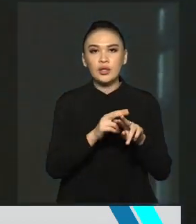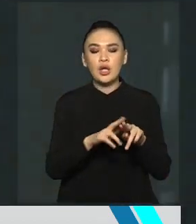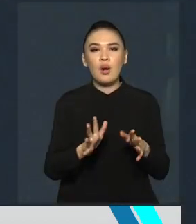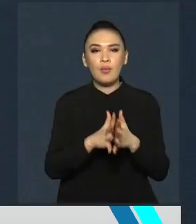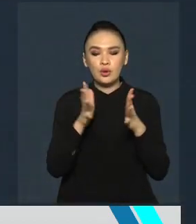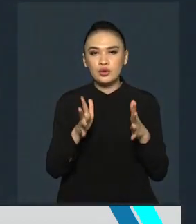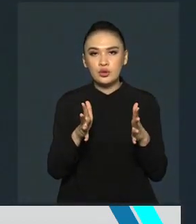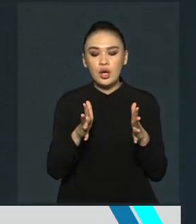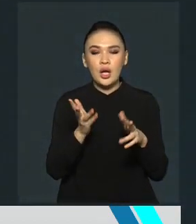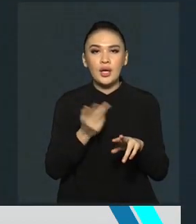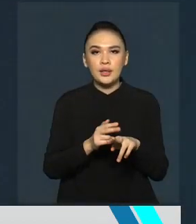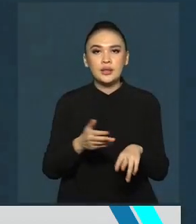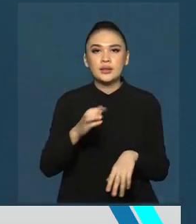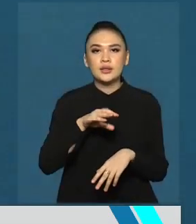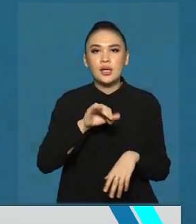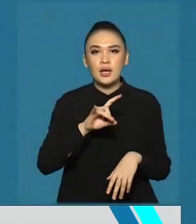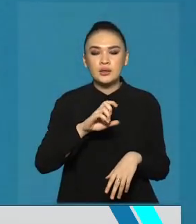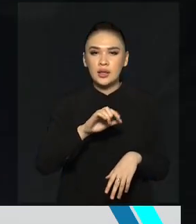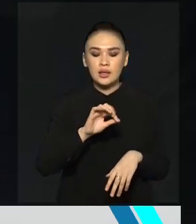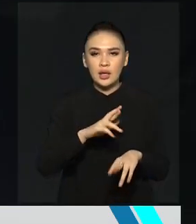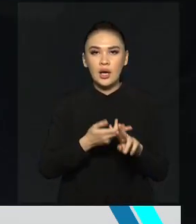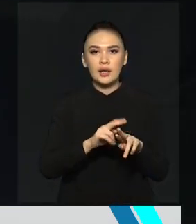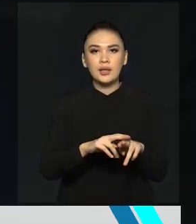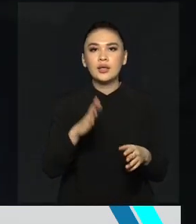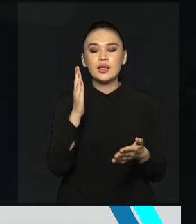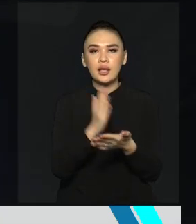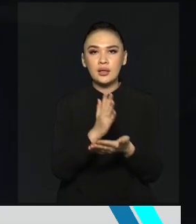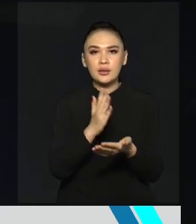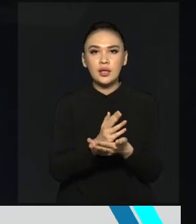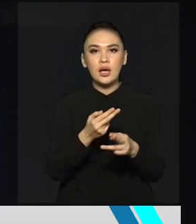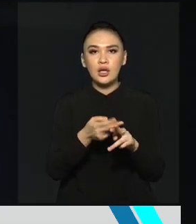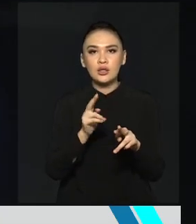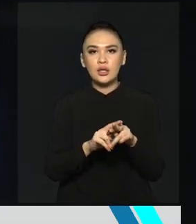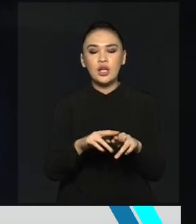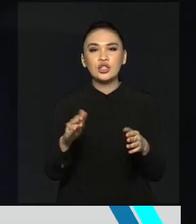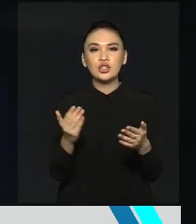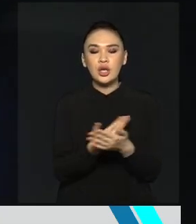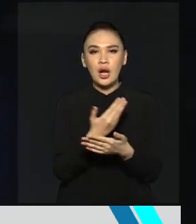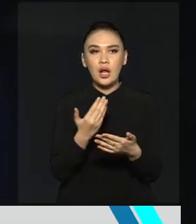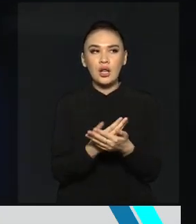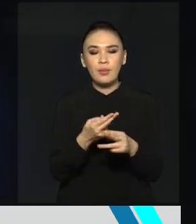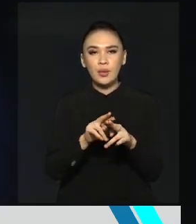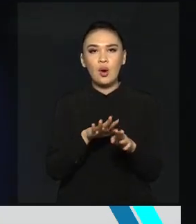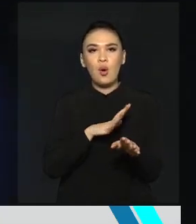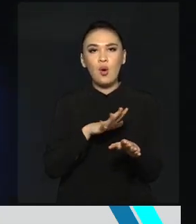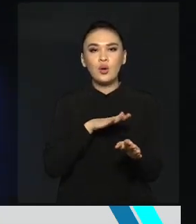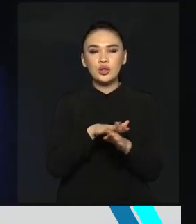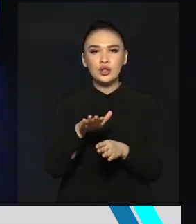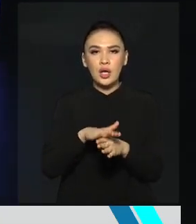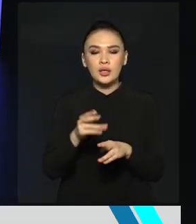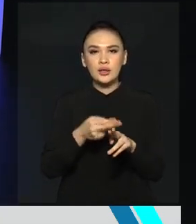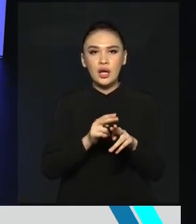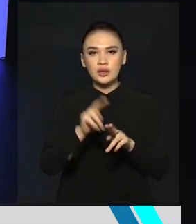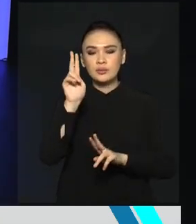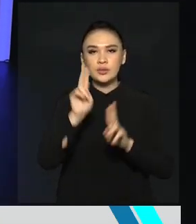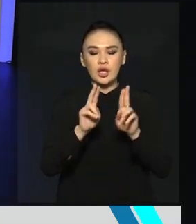болсақ, мұнда біз стратегиялық тұжырымдамалық тұрғыдан келдік. Жаңалығы неде? Жаңалығы бұл бір орындаушылық қана сипатта емес, бір дәстүрге